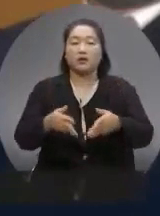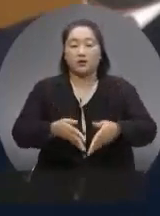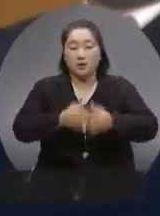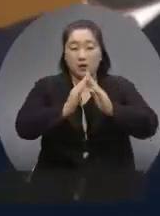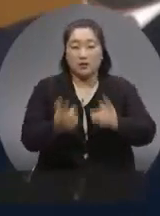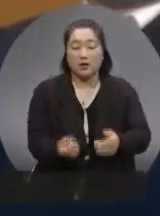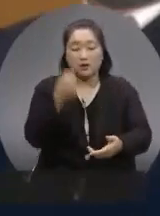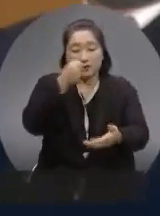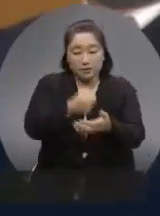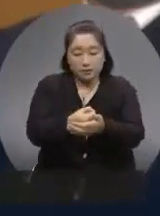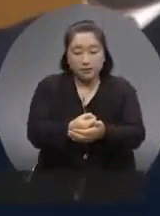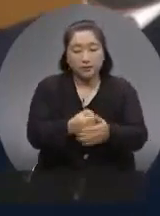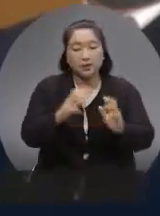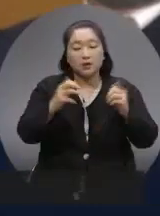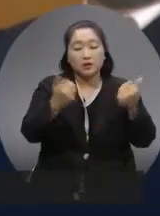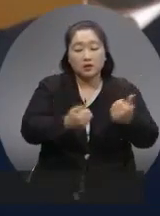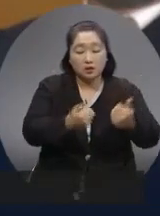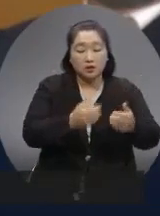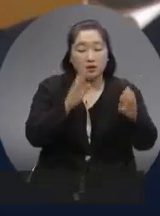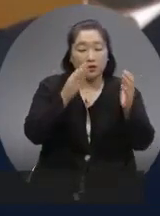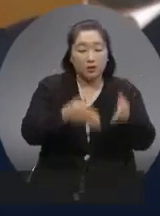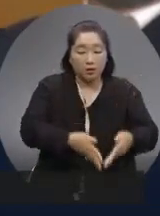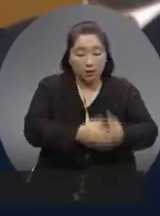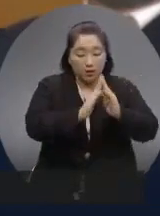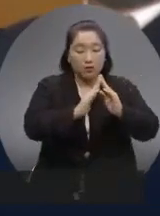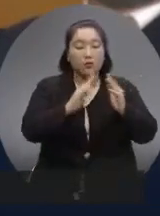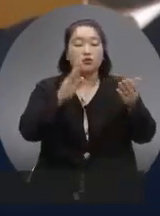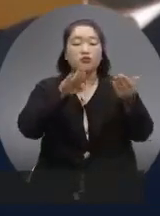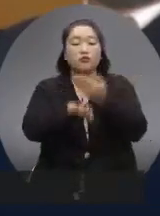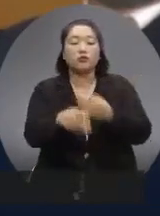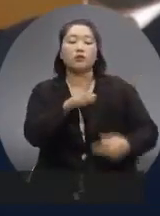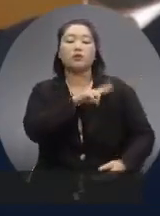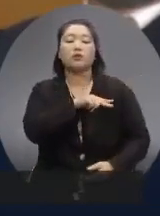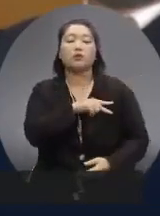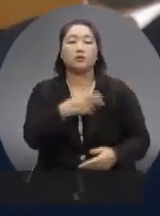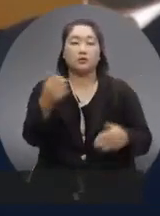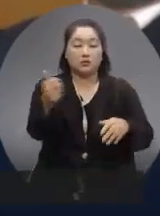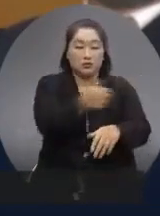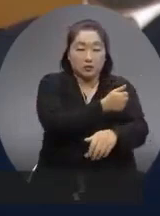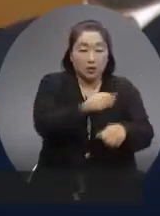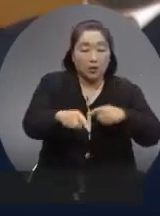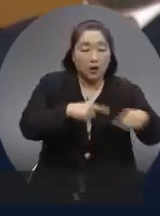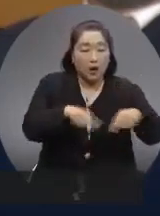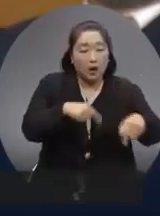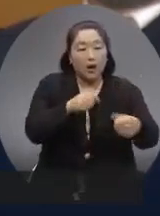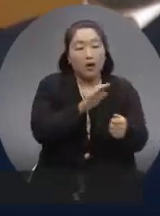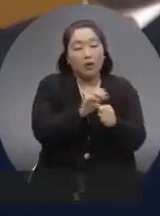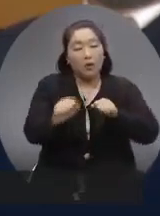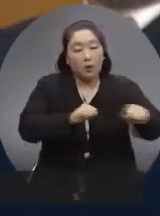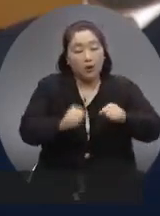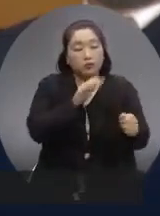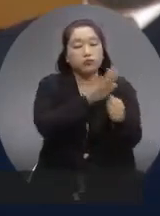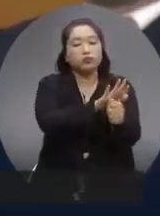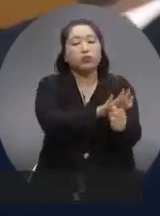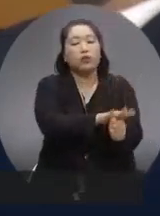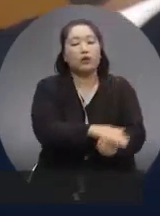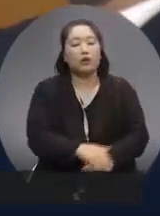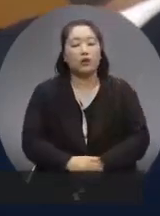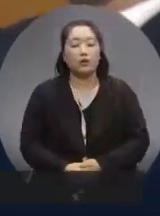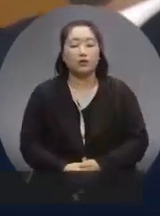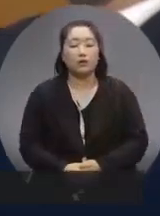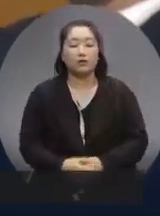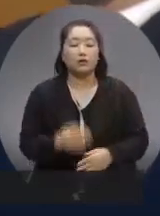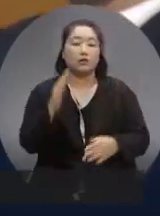결정함으로써 국회 세종의사당 설립 이후 의원님들의 효율적인 의정활동을 뒷받침하고